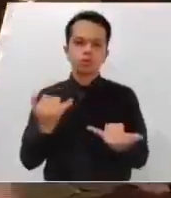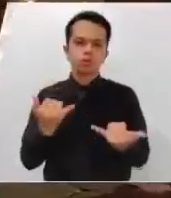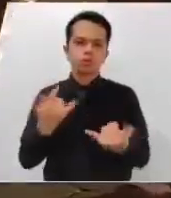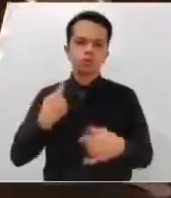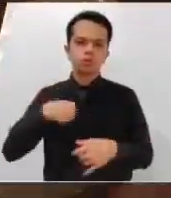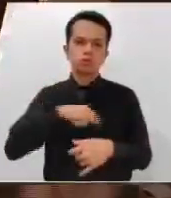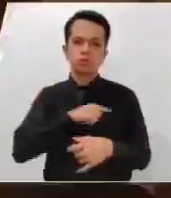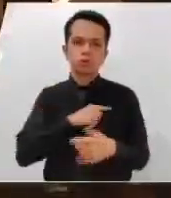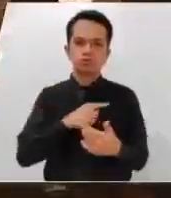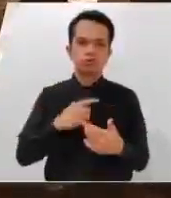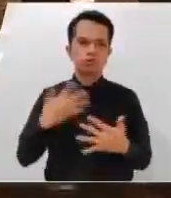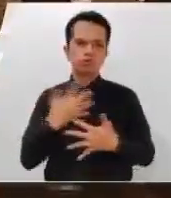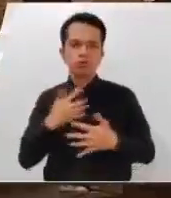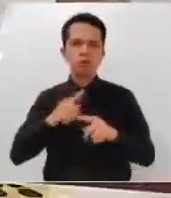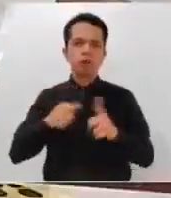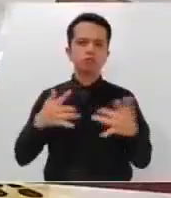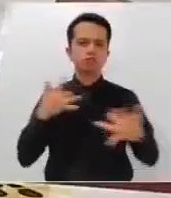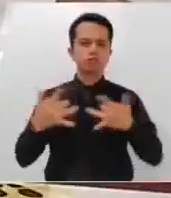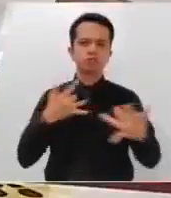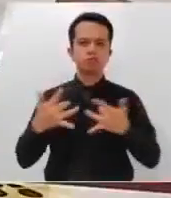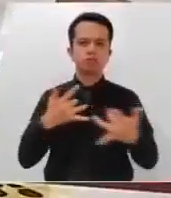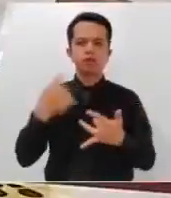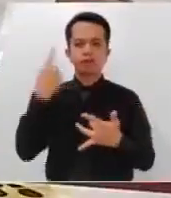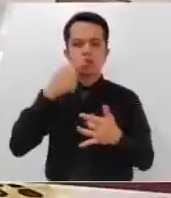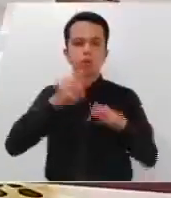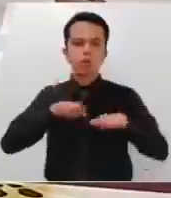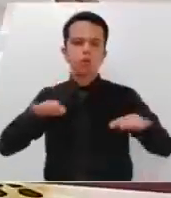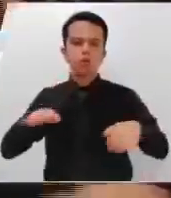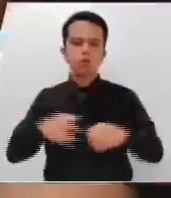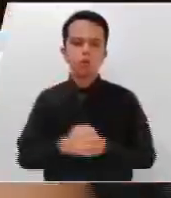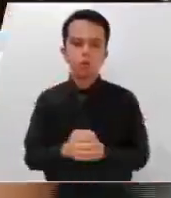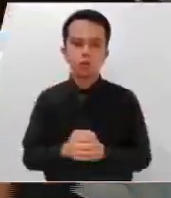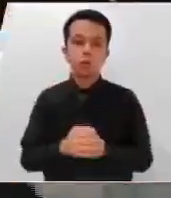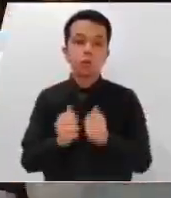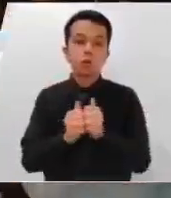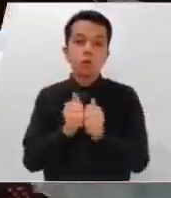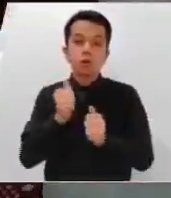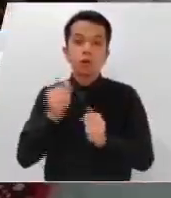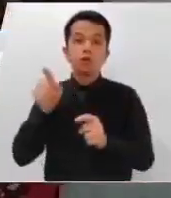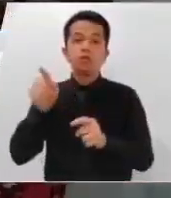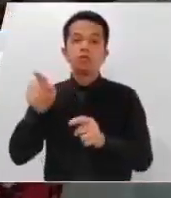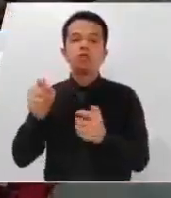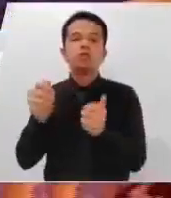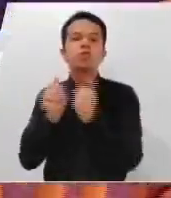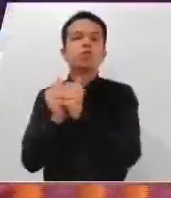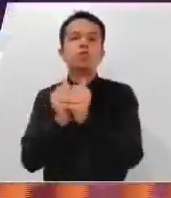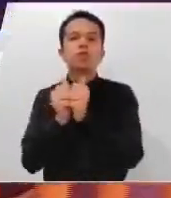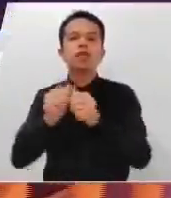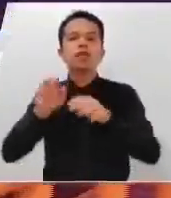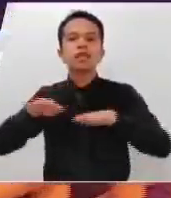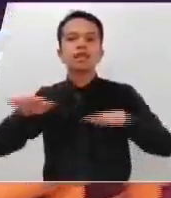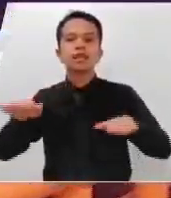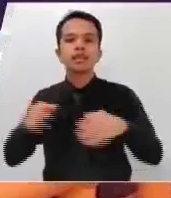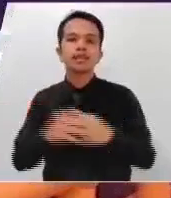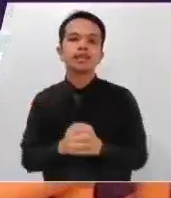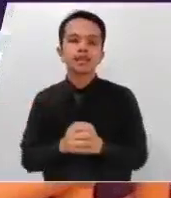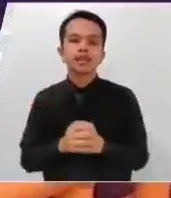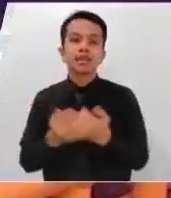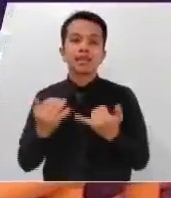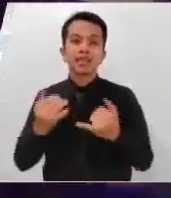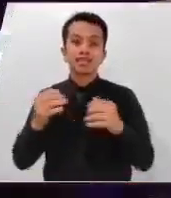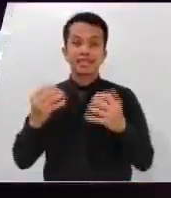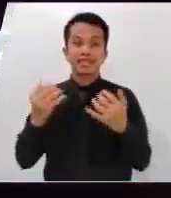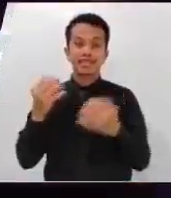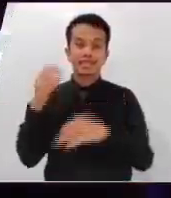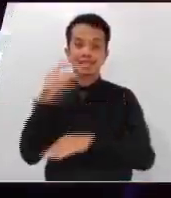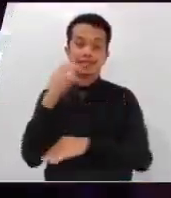eh. Christmas ngayon eh, for the kids yun eh. Karamihan sa mga nagpunta rito, kasama ang mga batang anak. Ang Pasko raw kasi ay